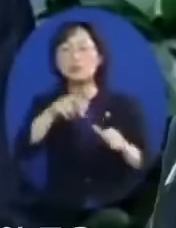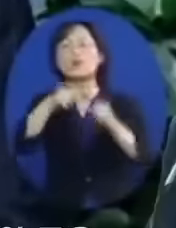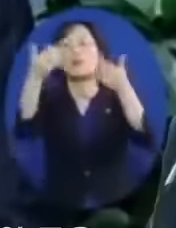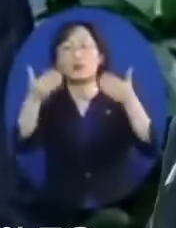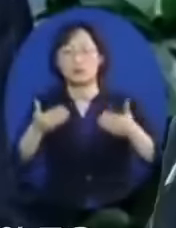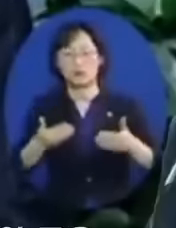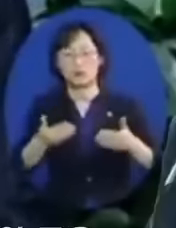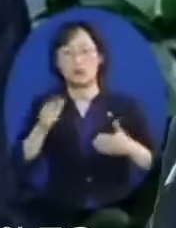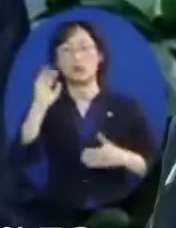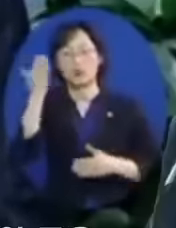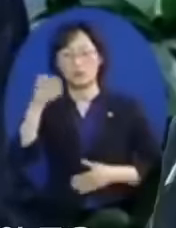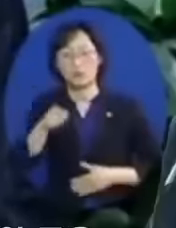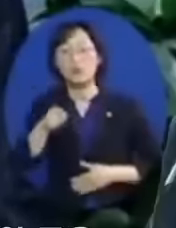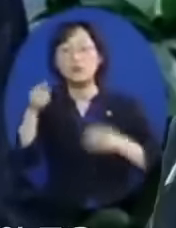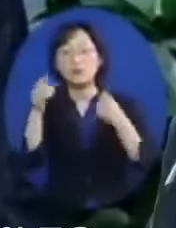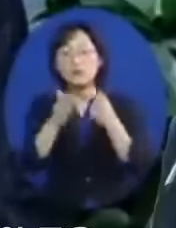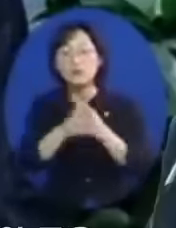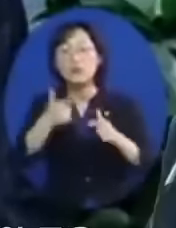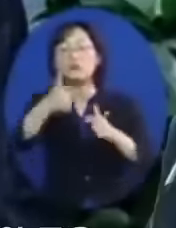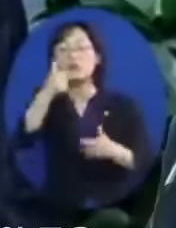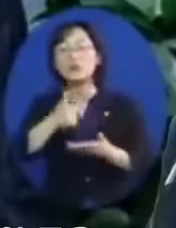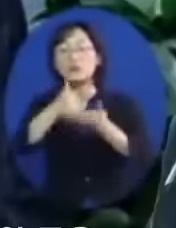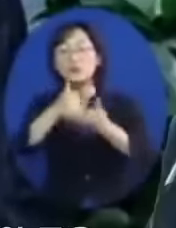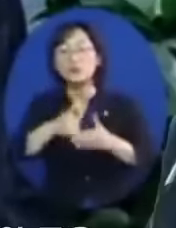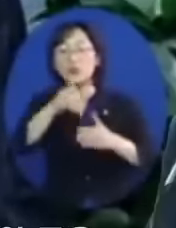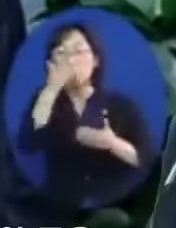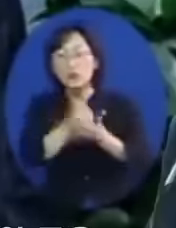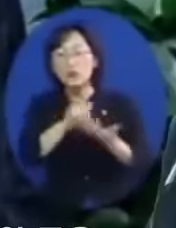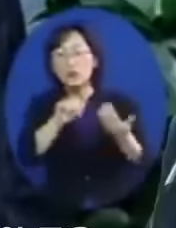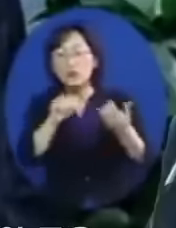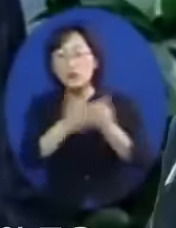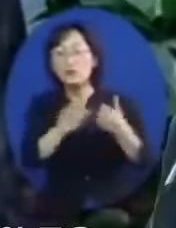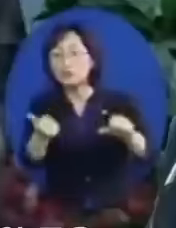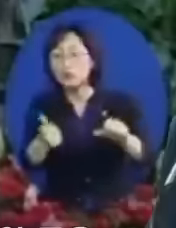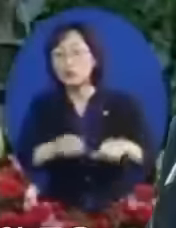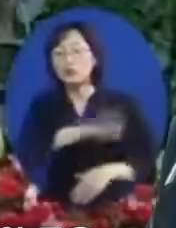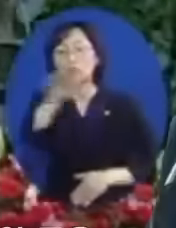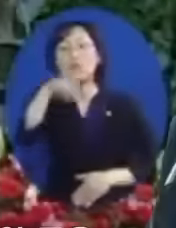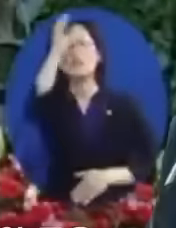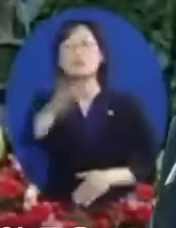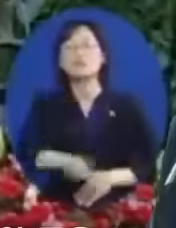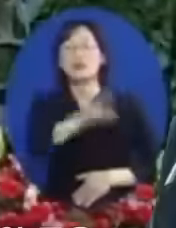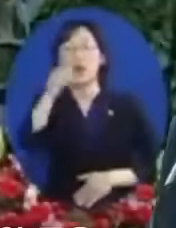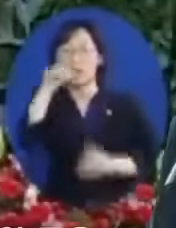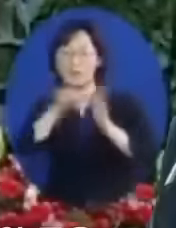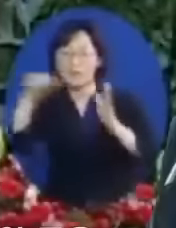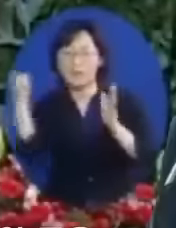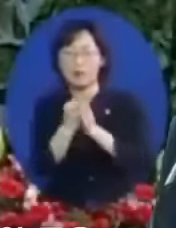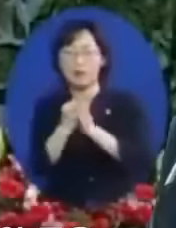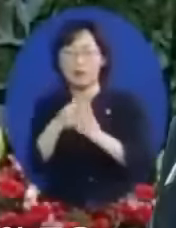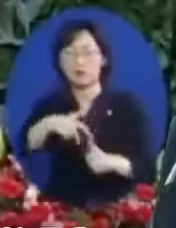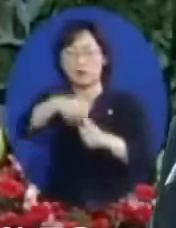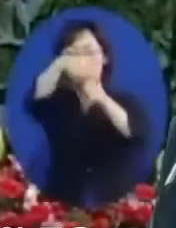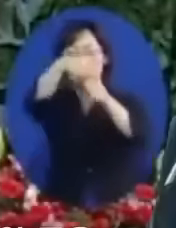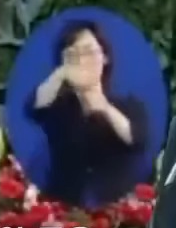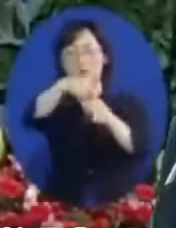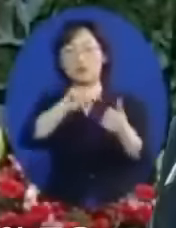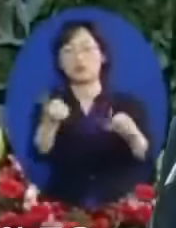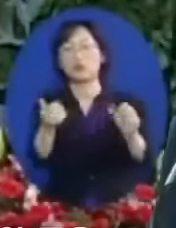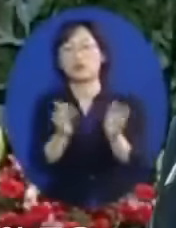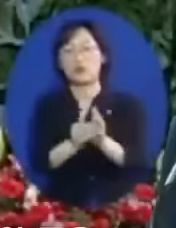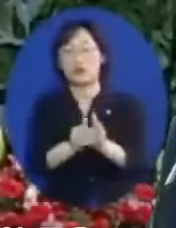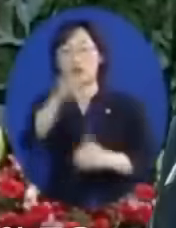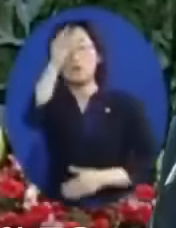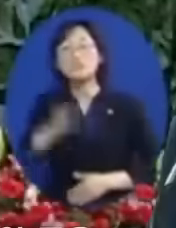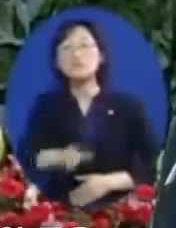되는 것입니다. 그러므로 예수님은 죄로 죽은 우리를 십자가에 걸머지고 매달렸었습니다.